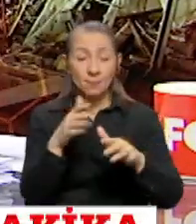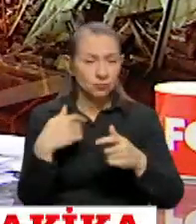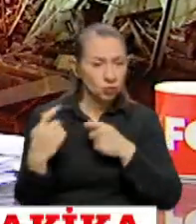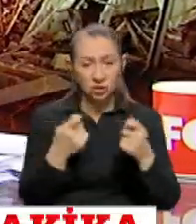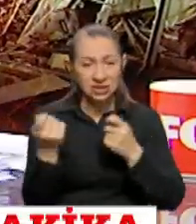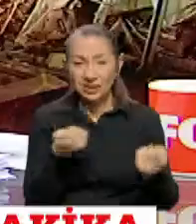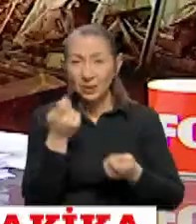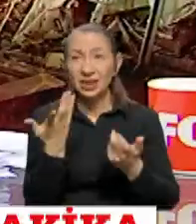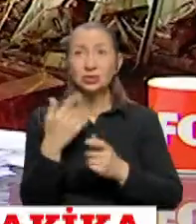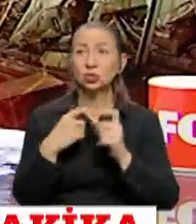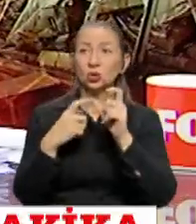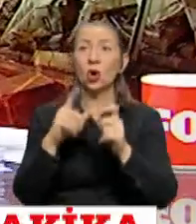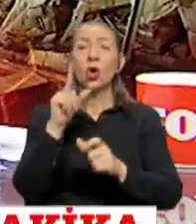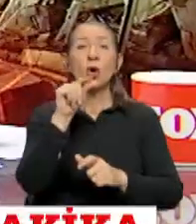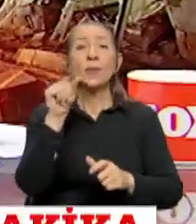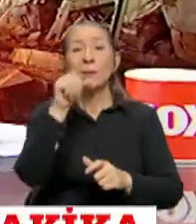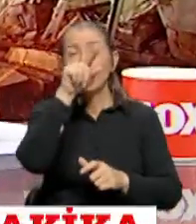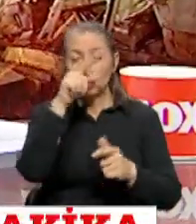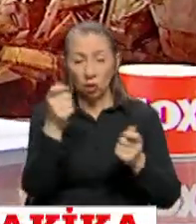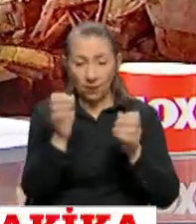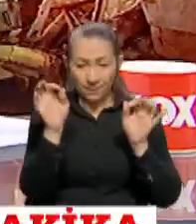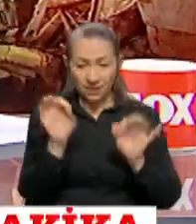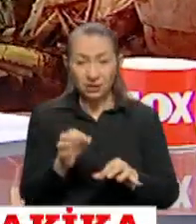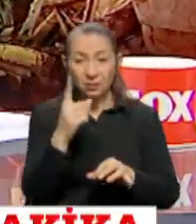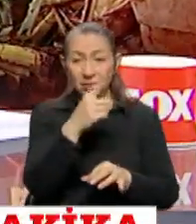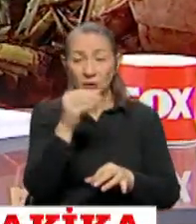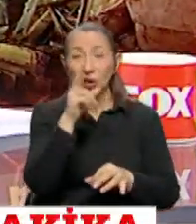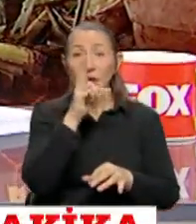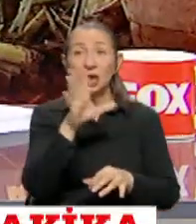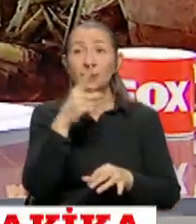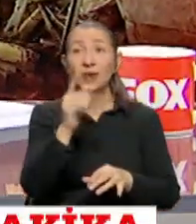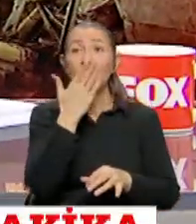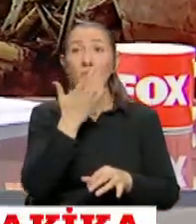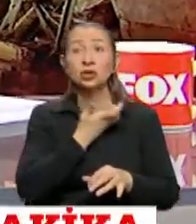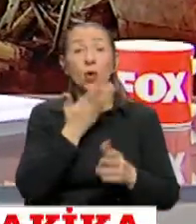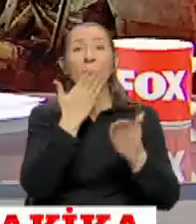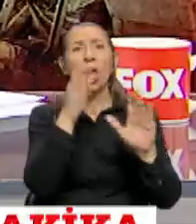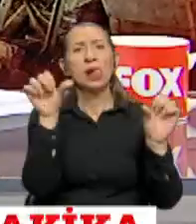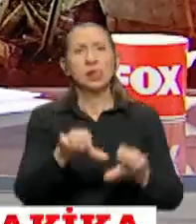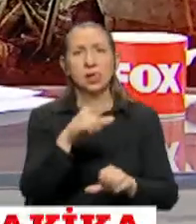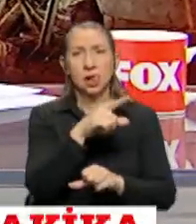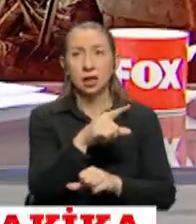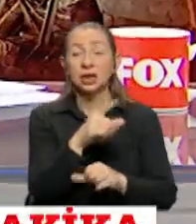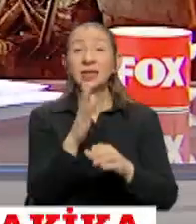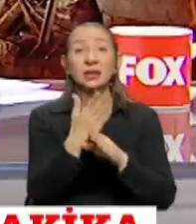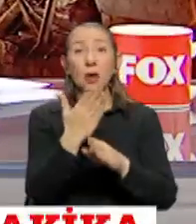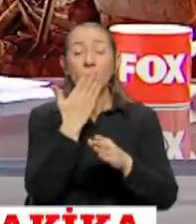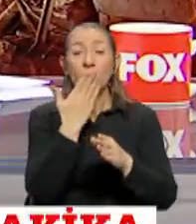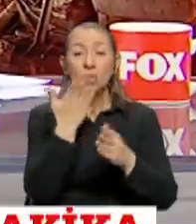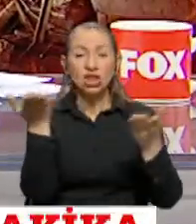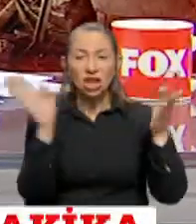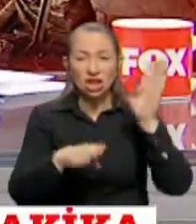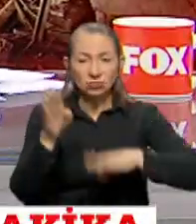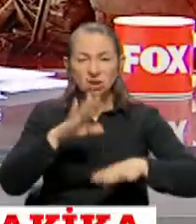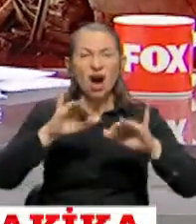çabaları nasıl gidiyor sorusuna. 11 Mart'ta göreve başladığımızda 1 milyon 250 bin öğrenci okula gidemiyordu. Çünkü okullar ya yıkılmış